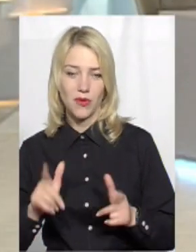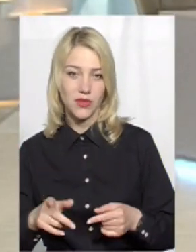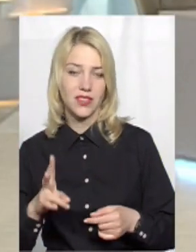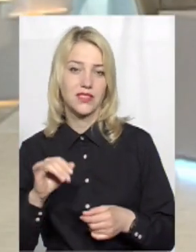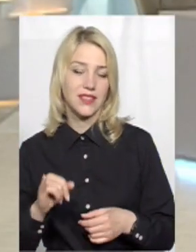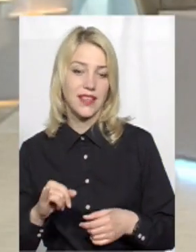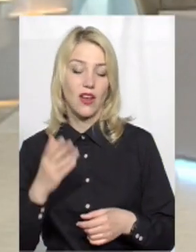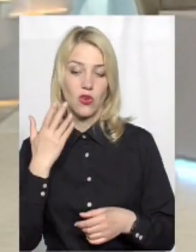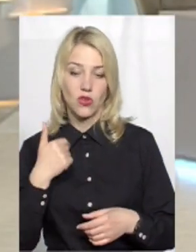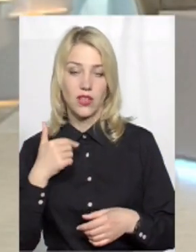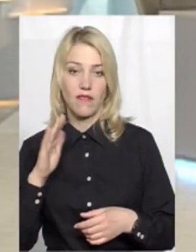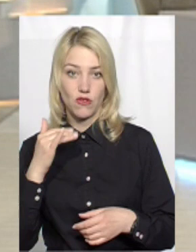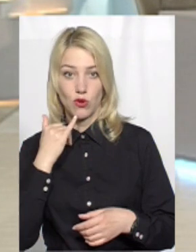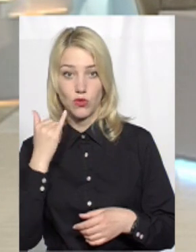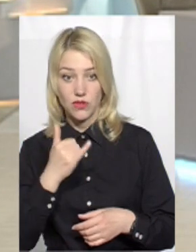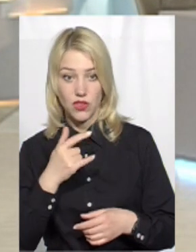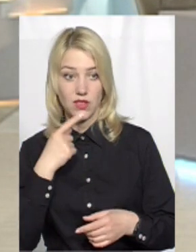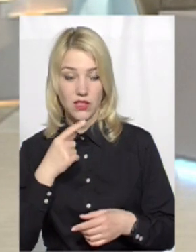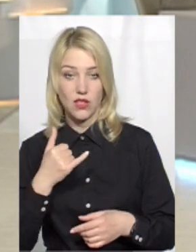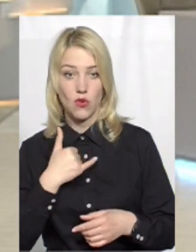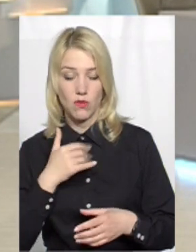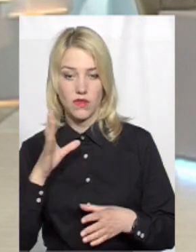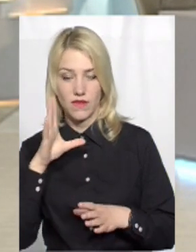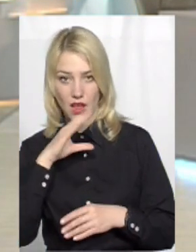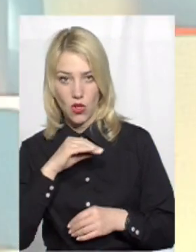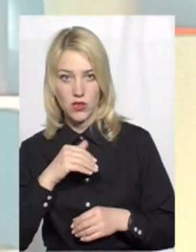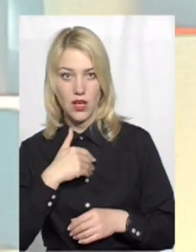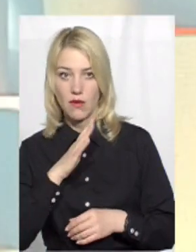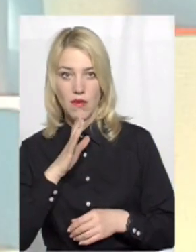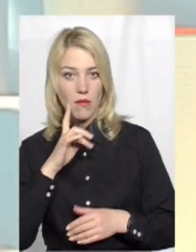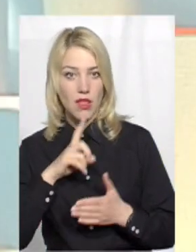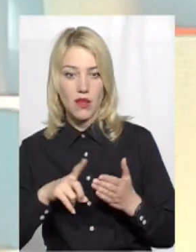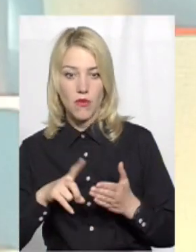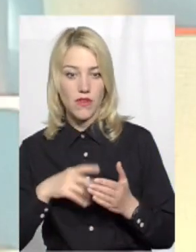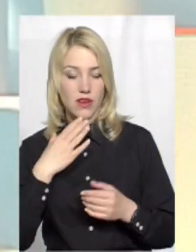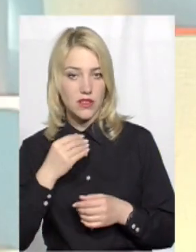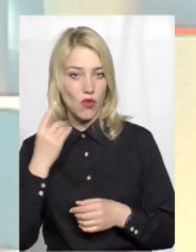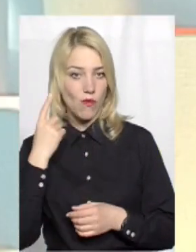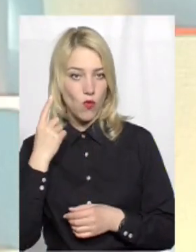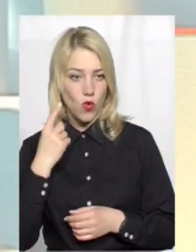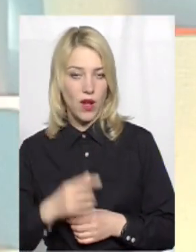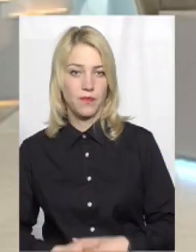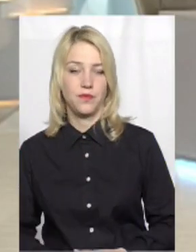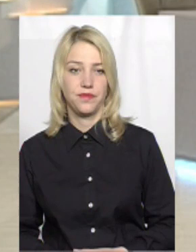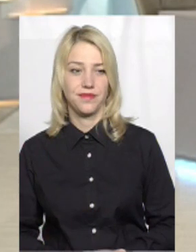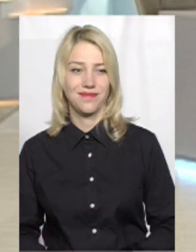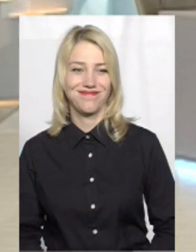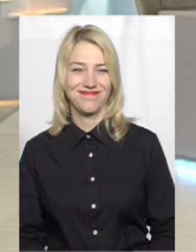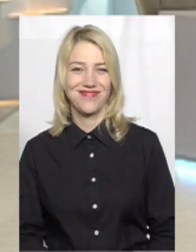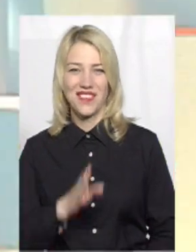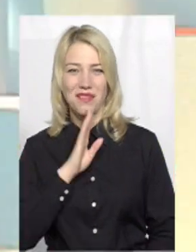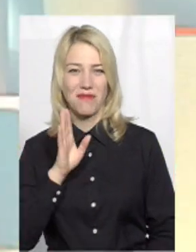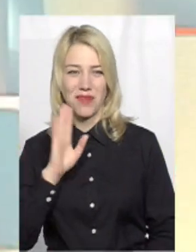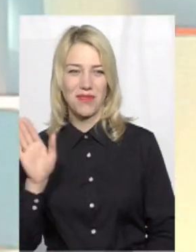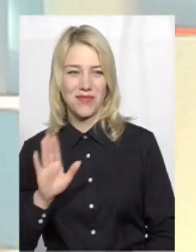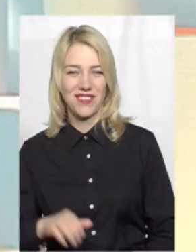вже коли я їй вівторок подзвонила і сказала, мам, у мене все вдалося, то вона просто не повірила своїм вухам. Так, маму, привіт.